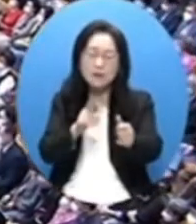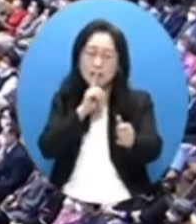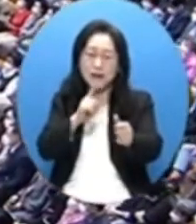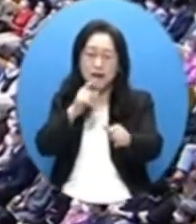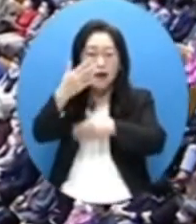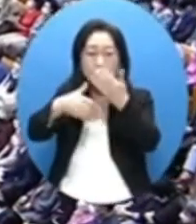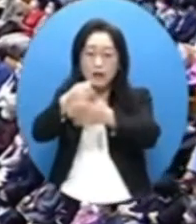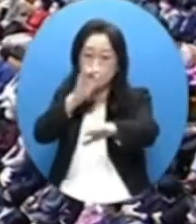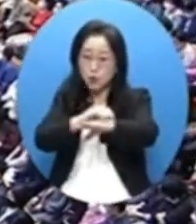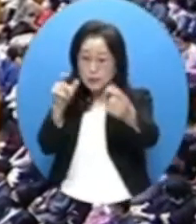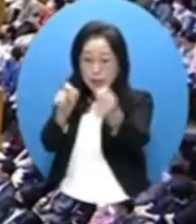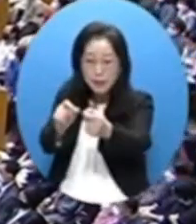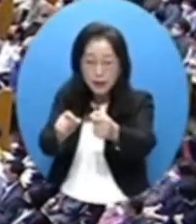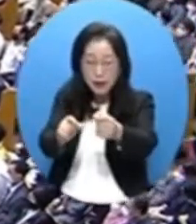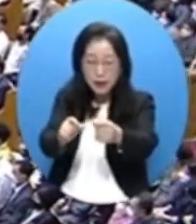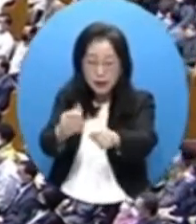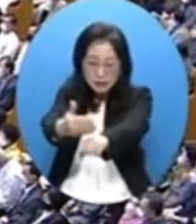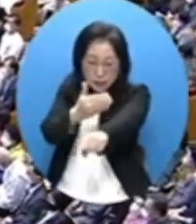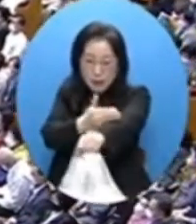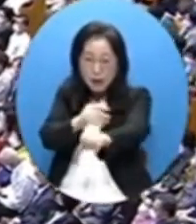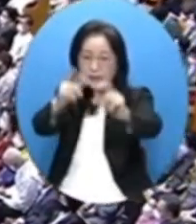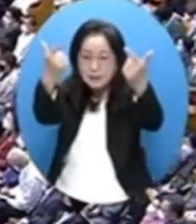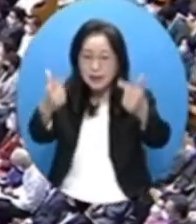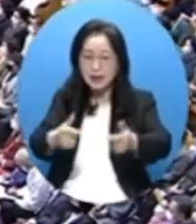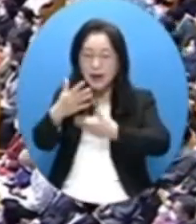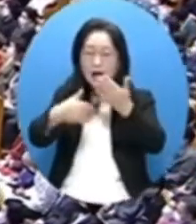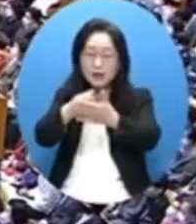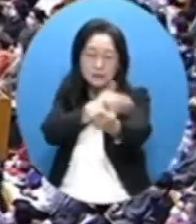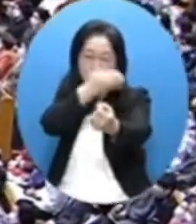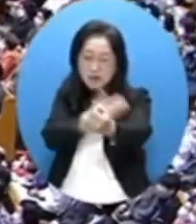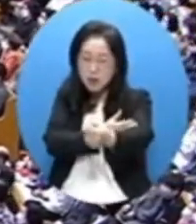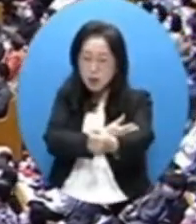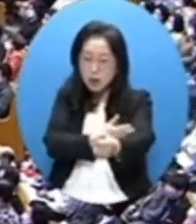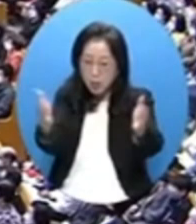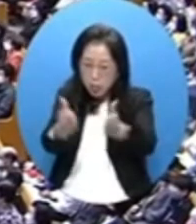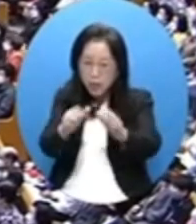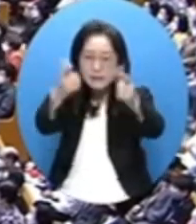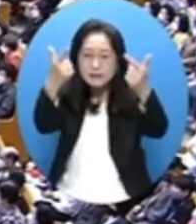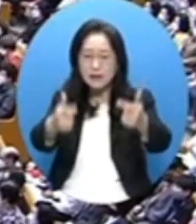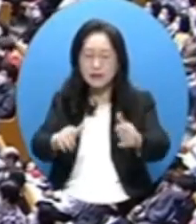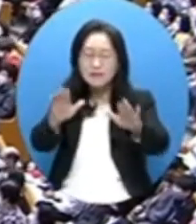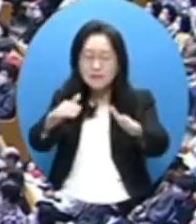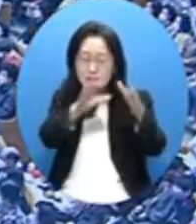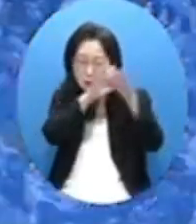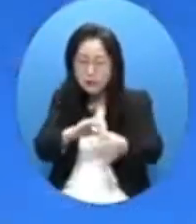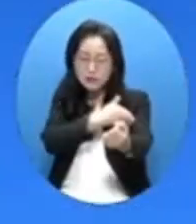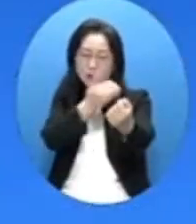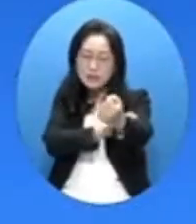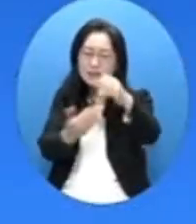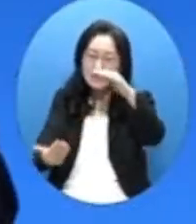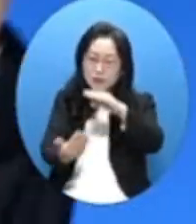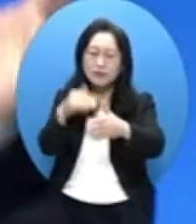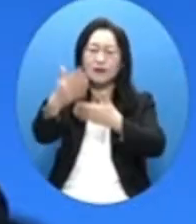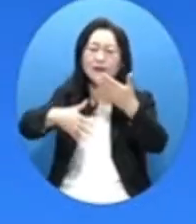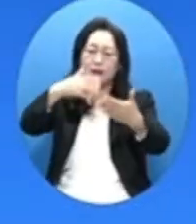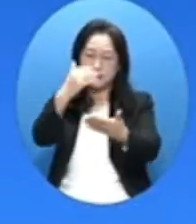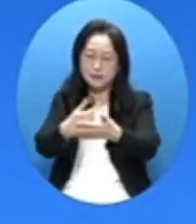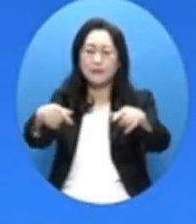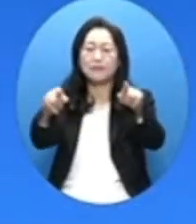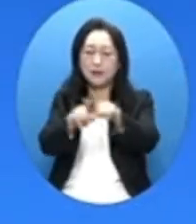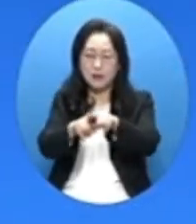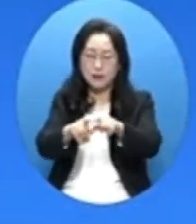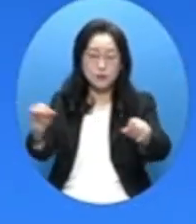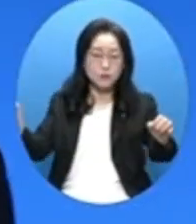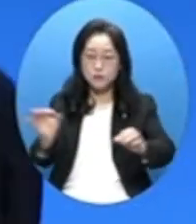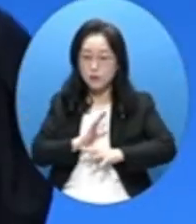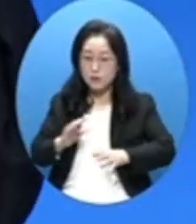손이 짧아진 적이 없습니다 한 번도 하나님의 능력이 작은 적이 없습니다 지금도 전지전능하지 하나님이 우리 함께 계시고 놀라운 능력을